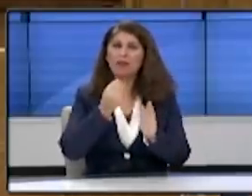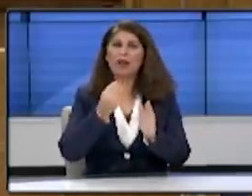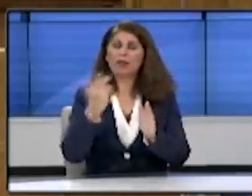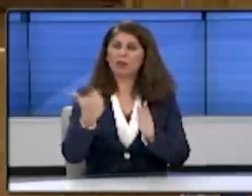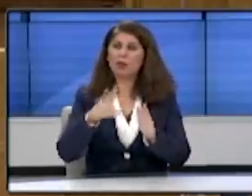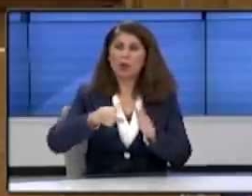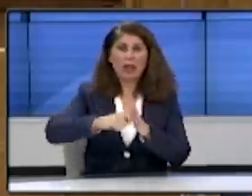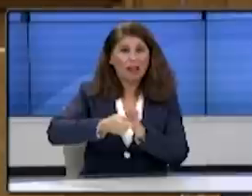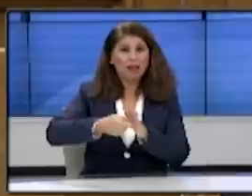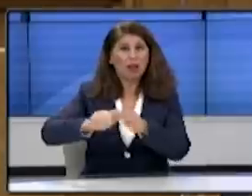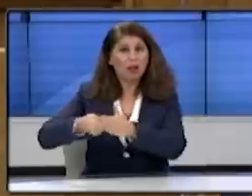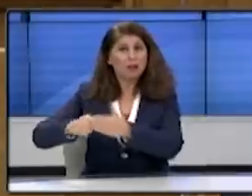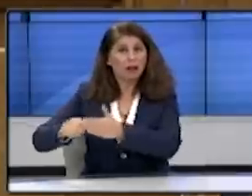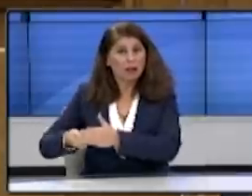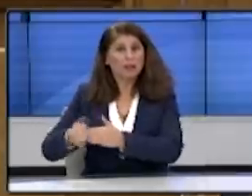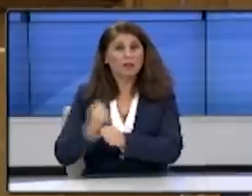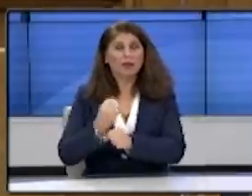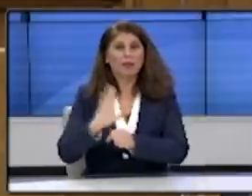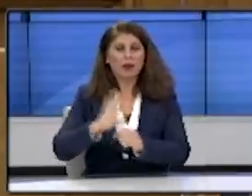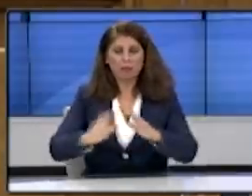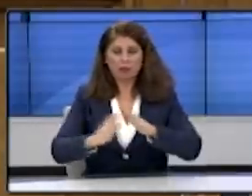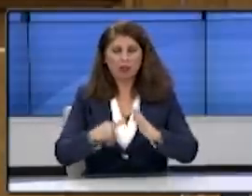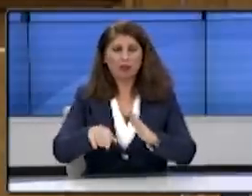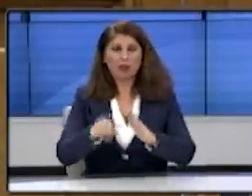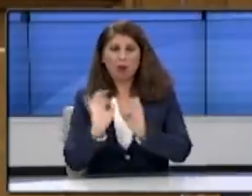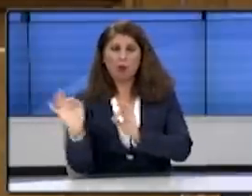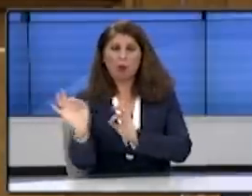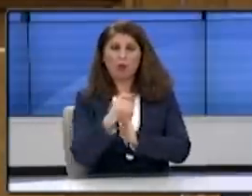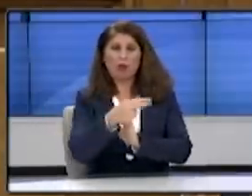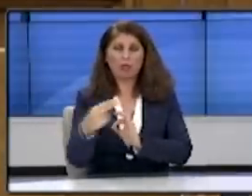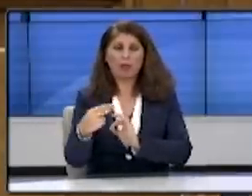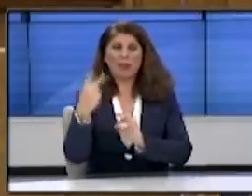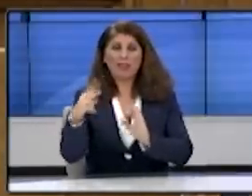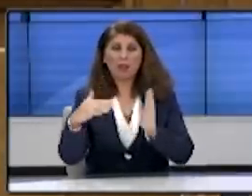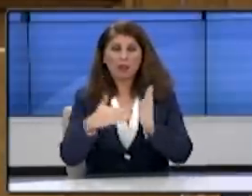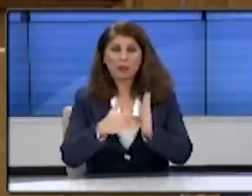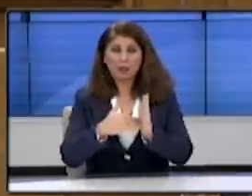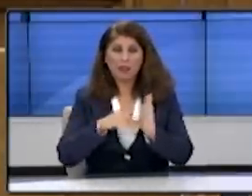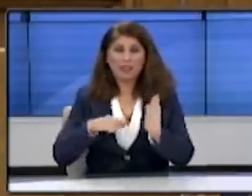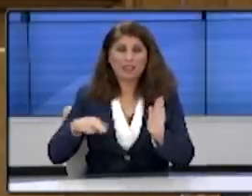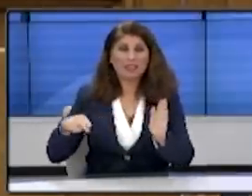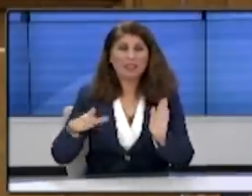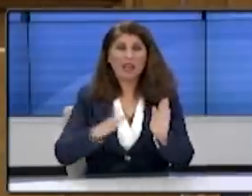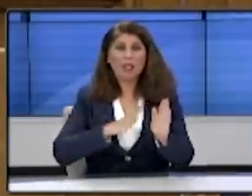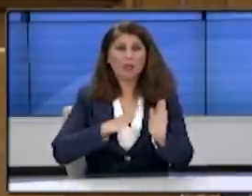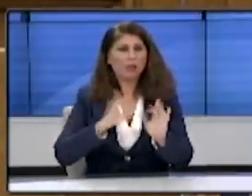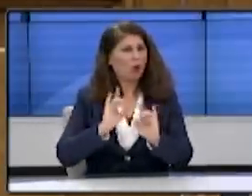καμιά προστασία από τα μέτρα τώρα για τον κορονοϊό, για την πανδημία. 200.000 συνάνθρωποι μας χωρίς κανένα